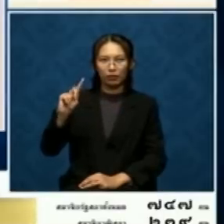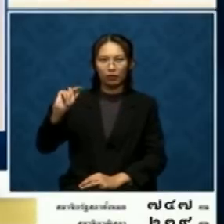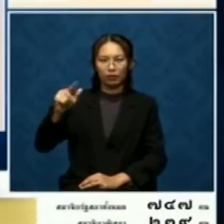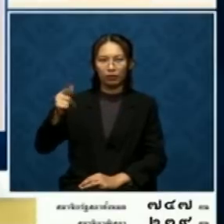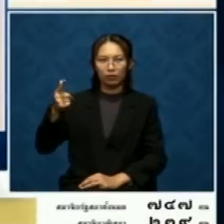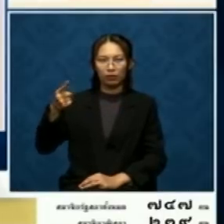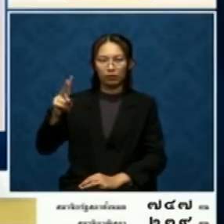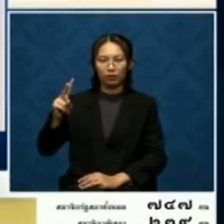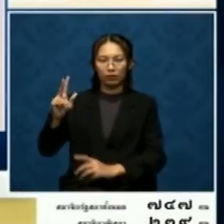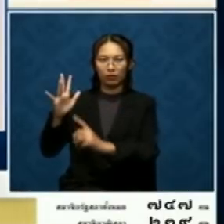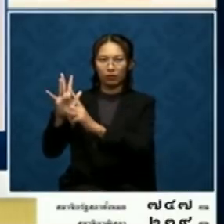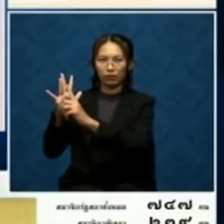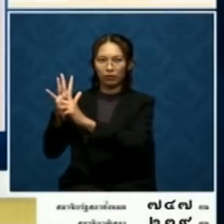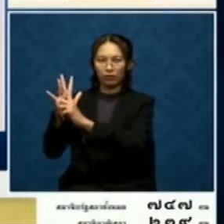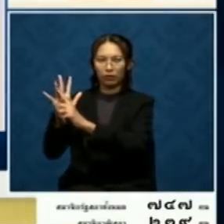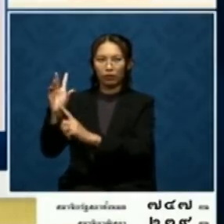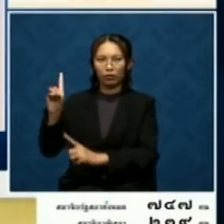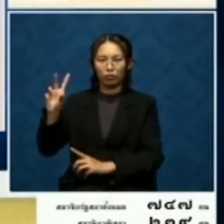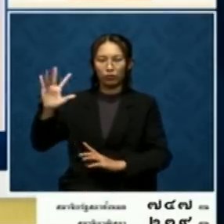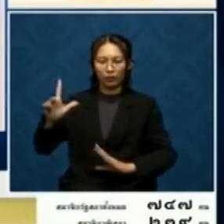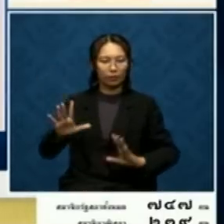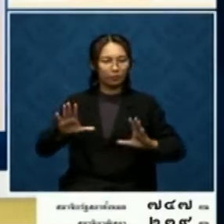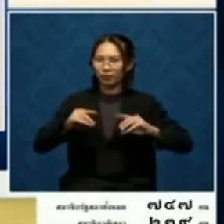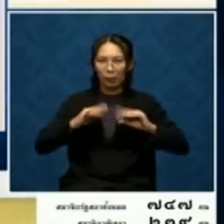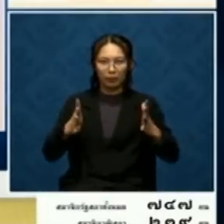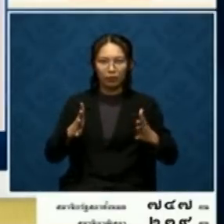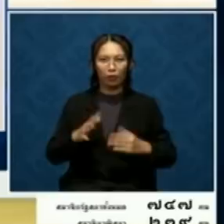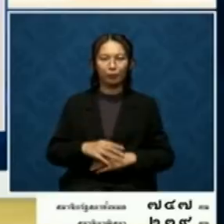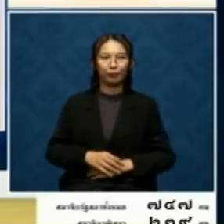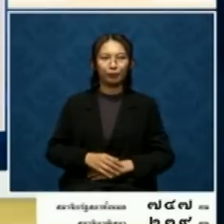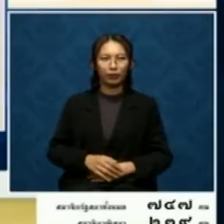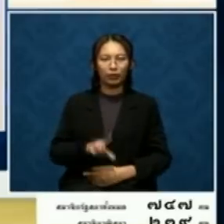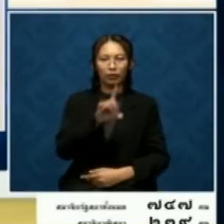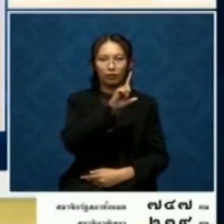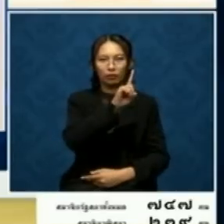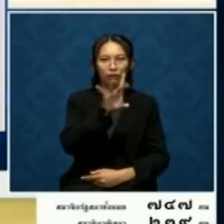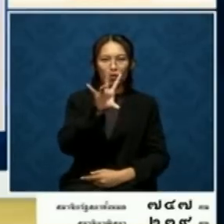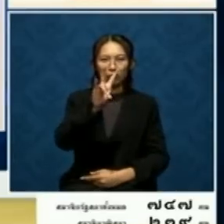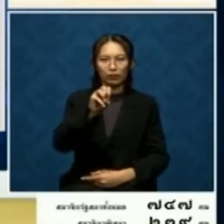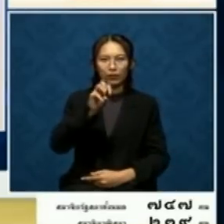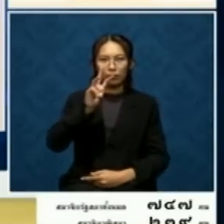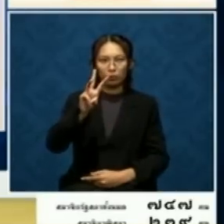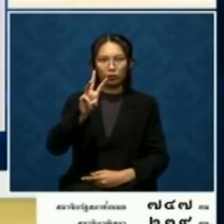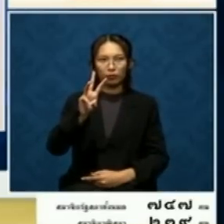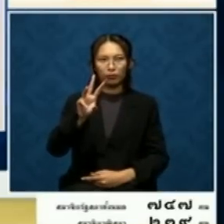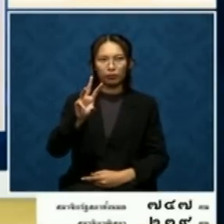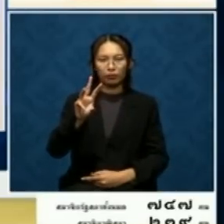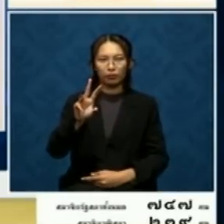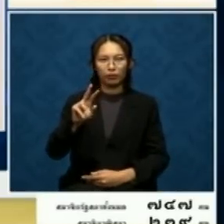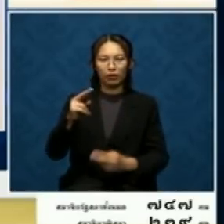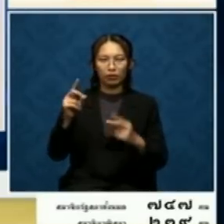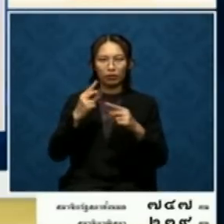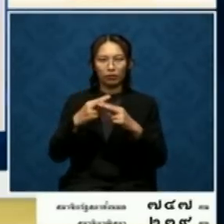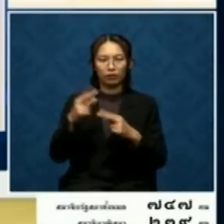จารย์ล่ะคะอาจารย์ว่ายังไง ผมคิดว่าเรื่องโคตรรัฐมนตรีนั้นก็คงคล้ายๆกับที่11พักแถลงเมื่อวานนะครับคือตัวเลขเนี่ยออกมาแล้วล่ะว่าพักไหนจะ